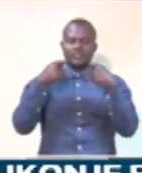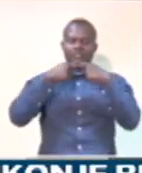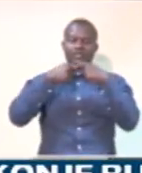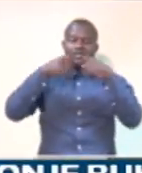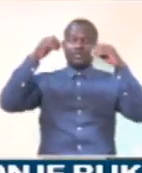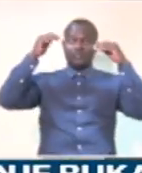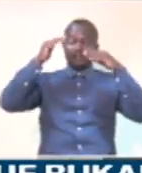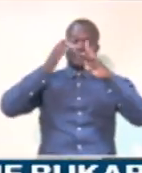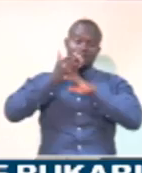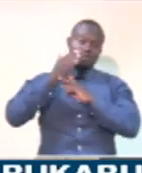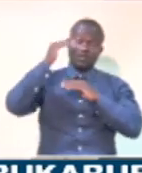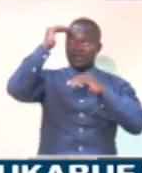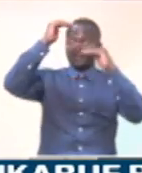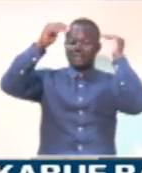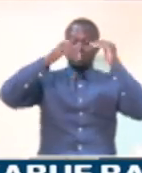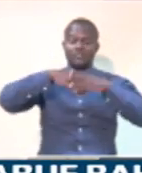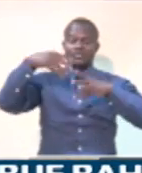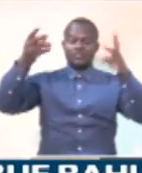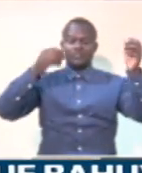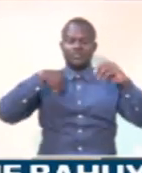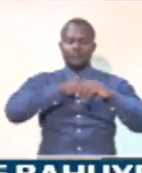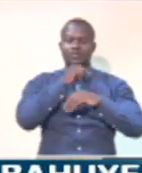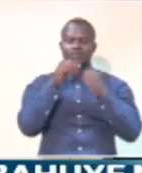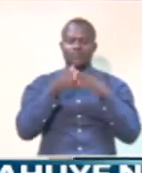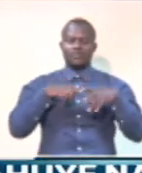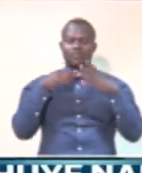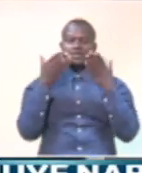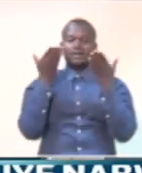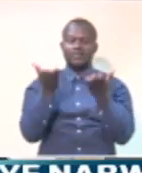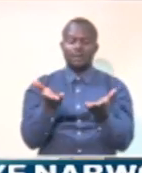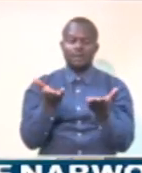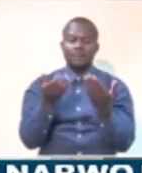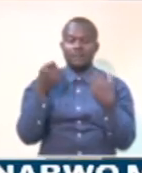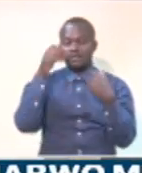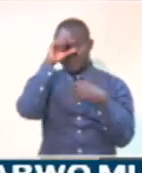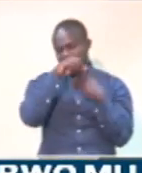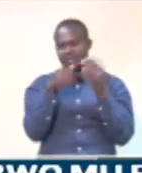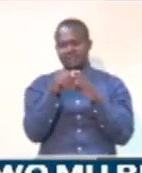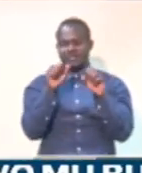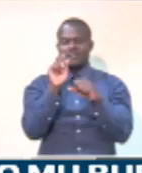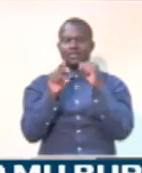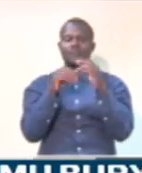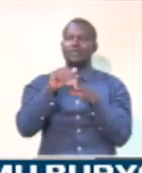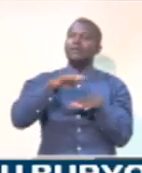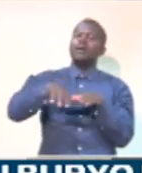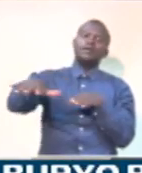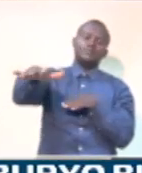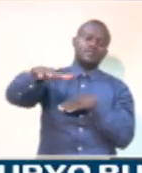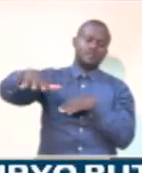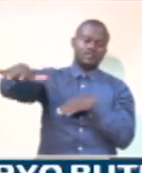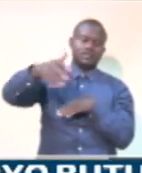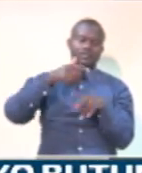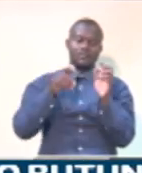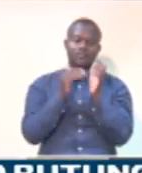yaraje akaduca hejuru akigenda ubwo bikarenga twebwe dutuye hano umuriro tukabura wo gukafata nk'abantu bo mu gakombe ari ahasi